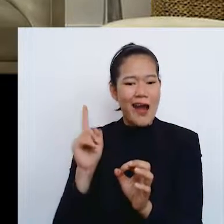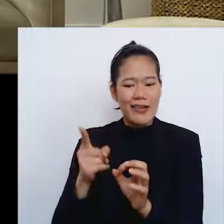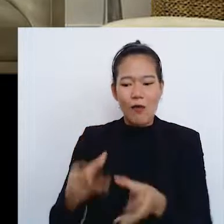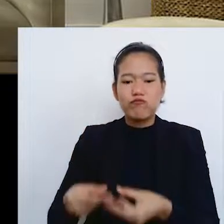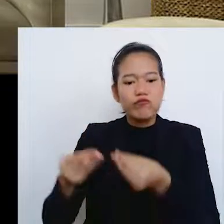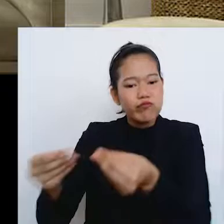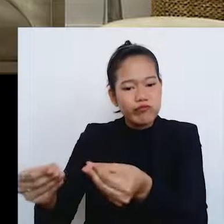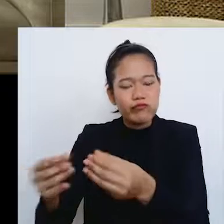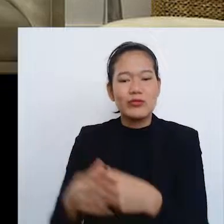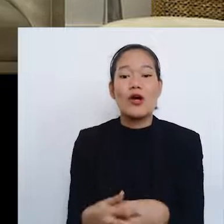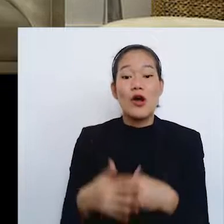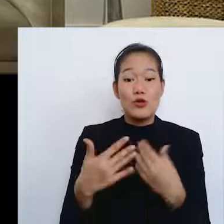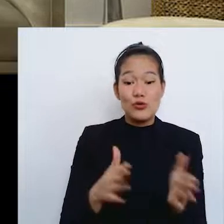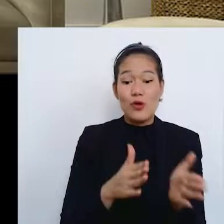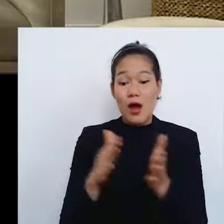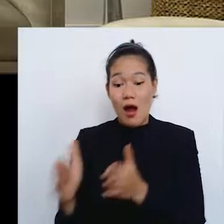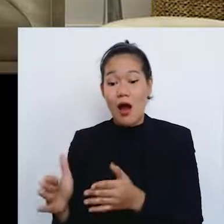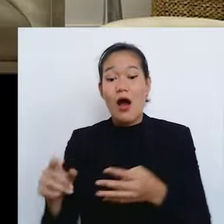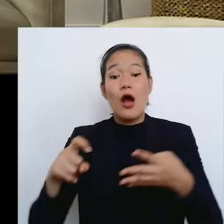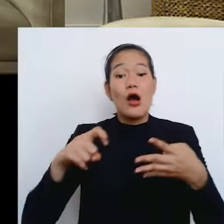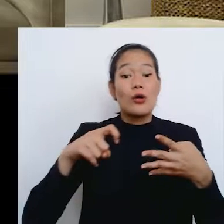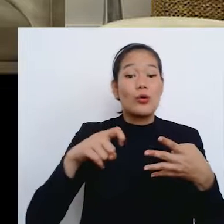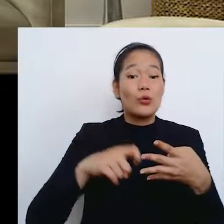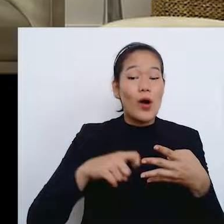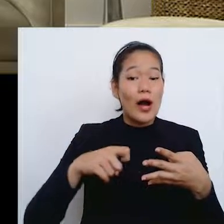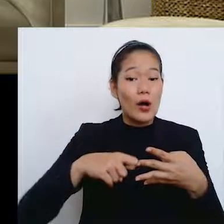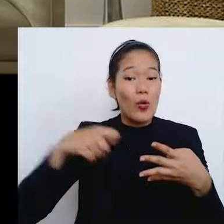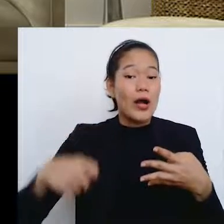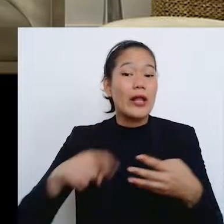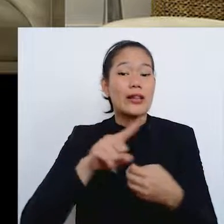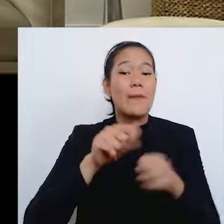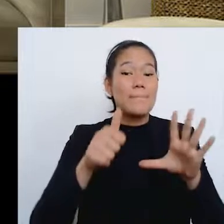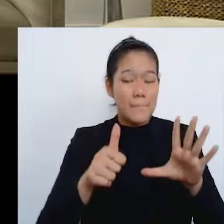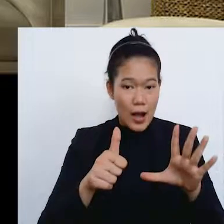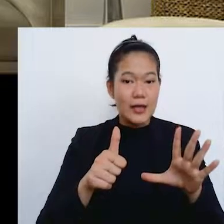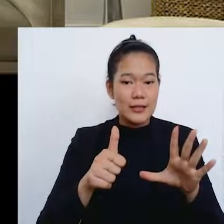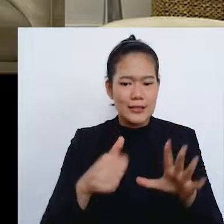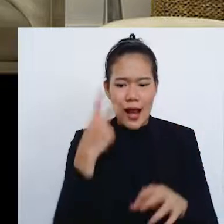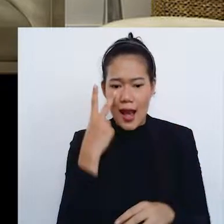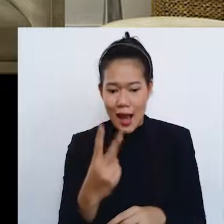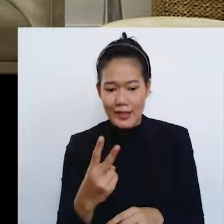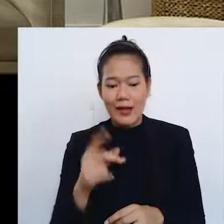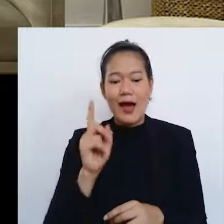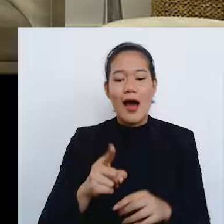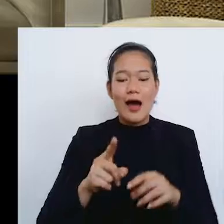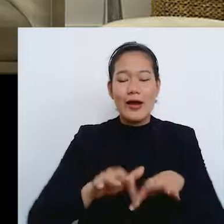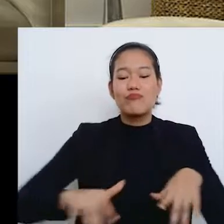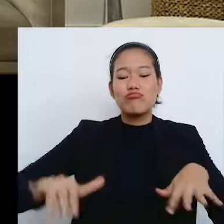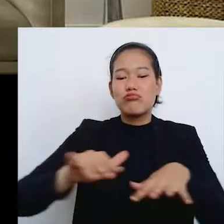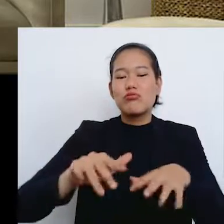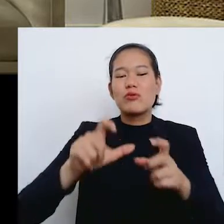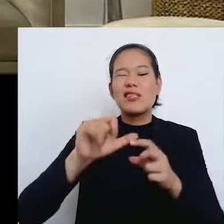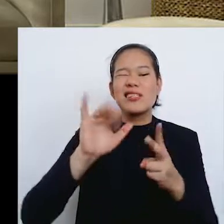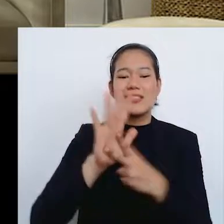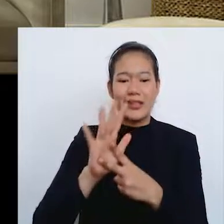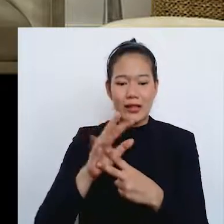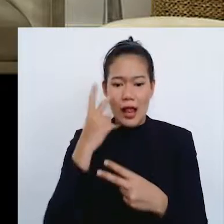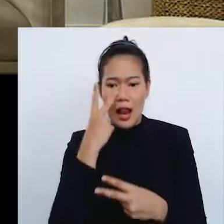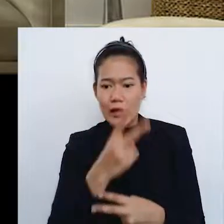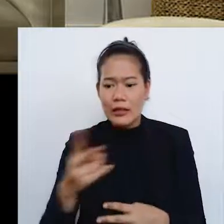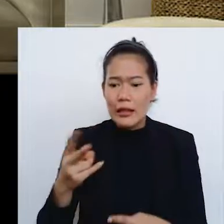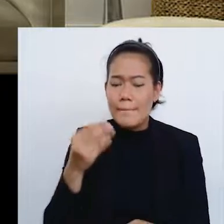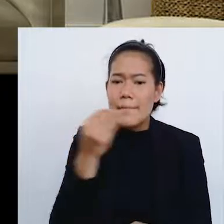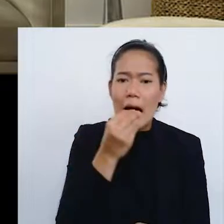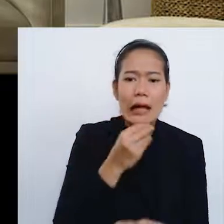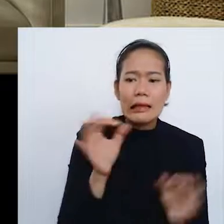yang berikutnya ada di dalam Keluaran 16, yaitu ketika mereka ada di padang gurun Sin. Di sana